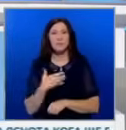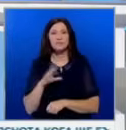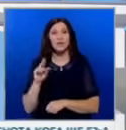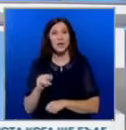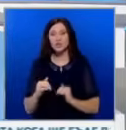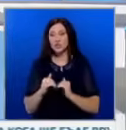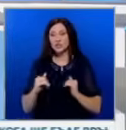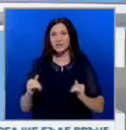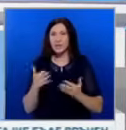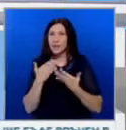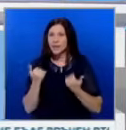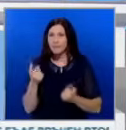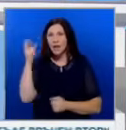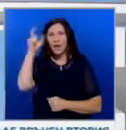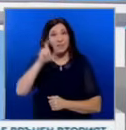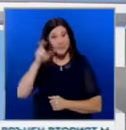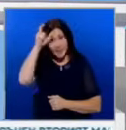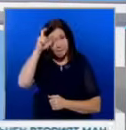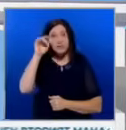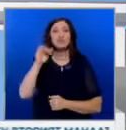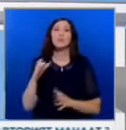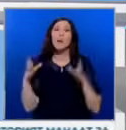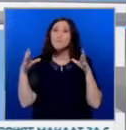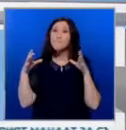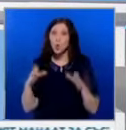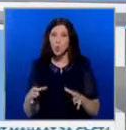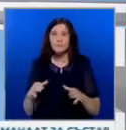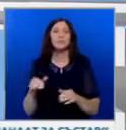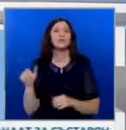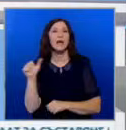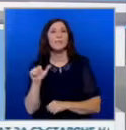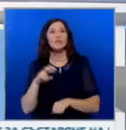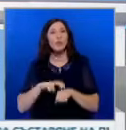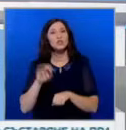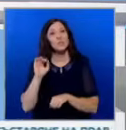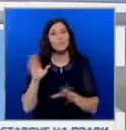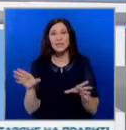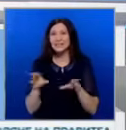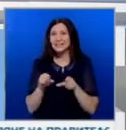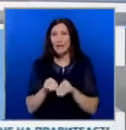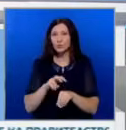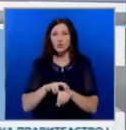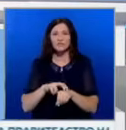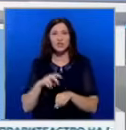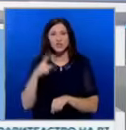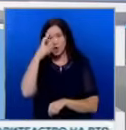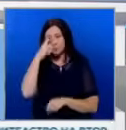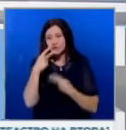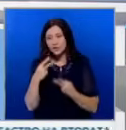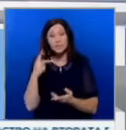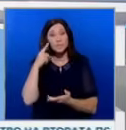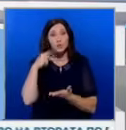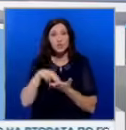че разцепление няма. ДПС ще бъде монолитно и с Ахмед Доган ще бъдат заедно. Джевдет Чакъров изрази позиция,